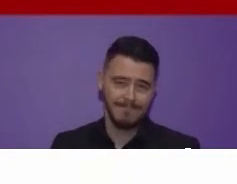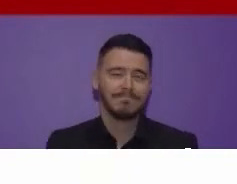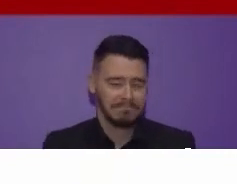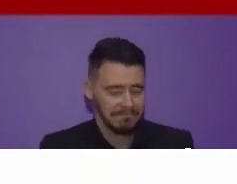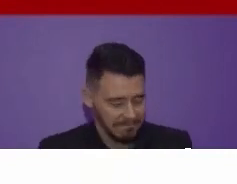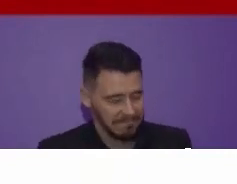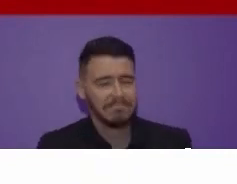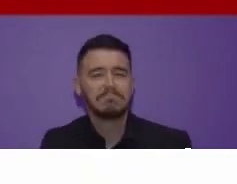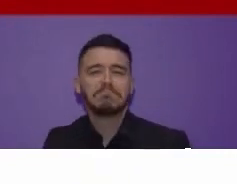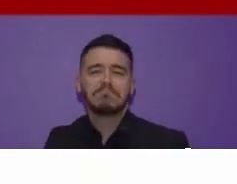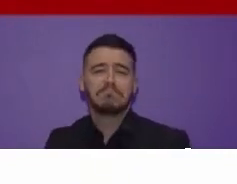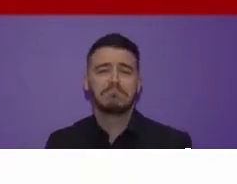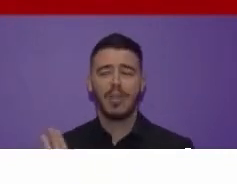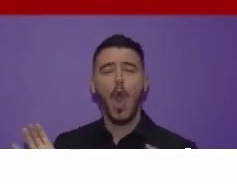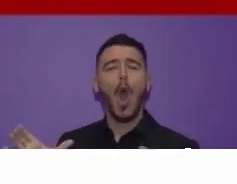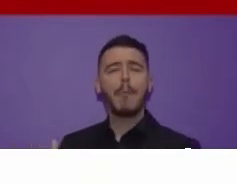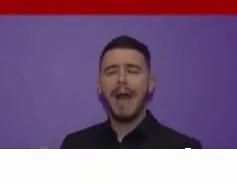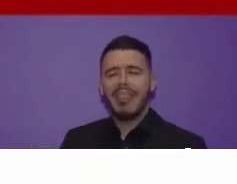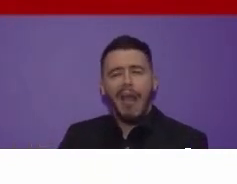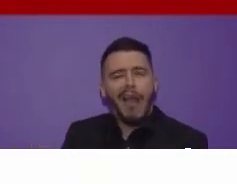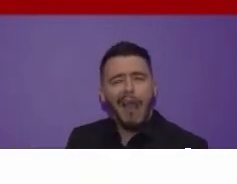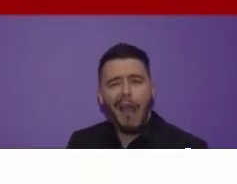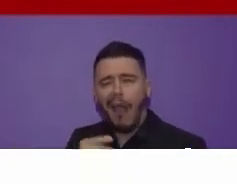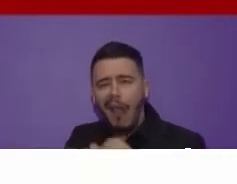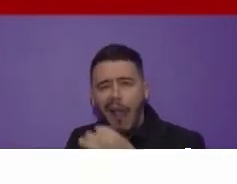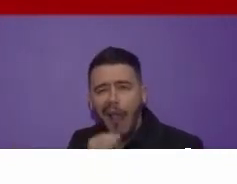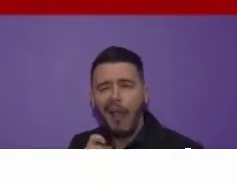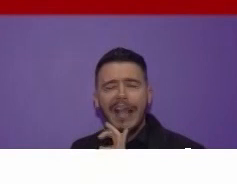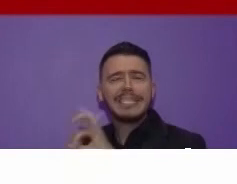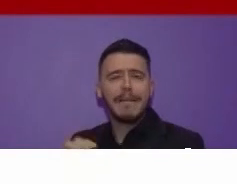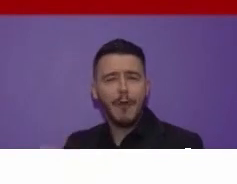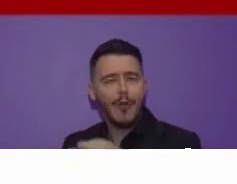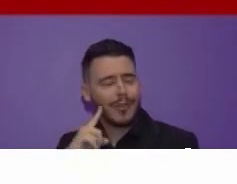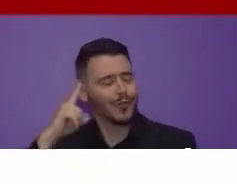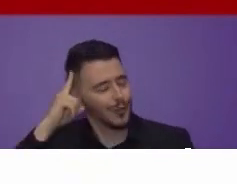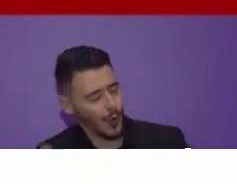δίκιο. Κάτι ήξεραν παραπάνω που του λέγανε να μην πάει ποτέ.